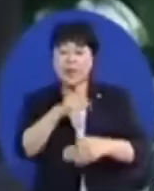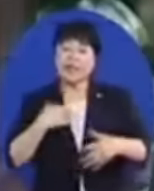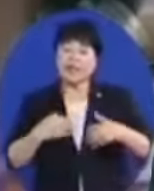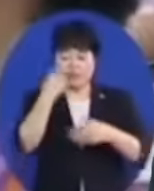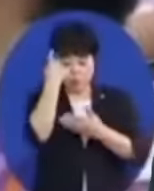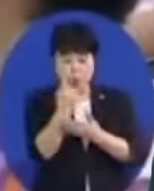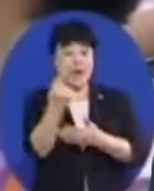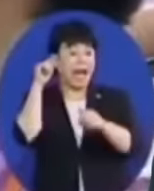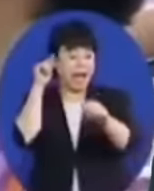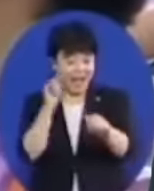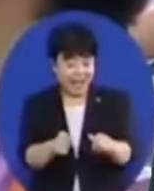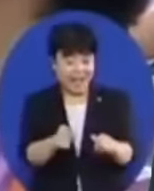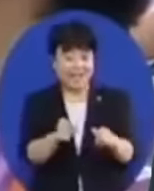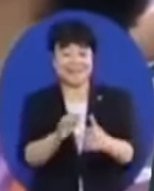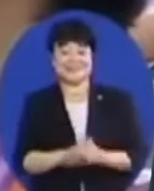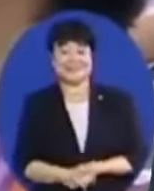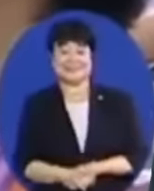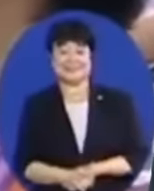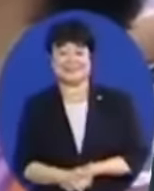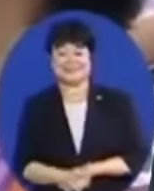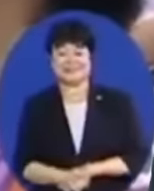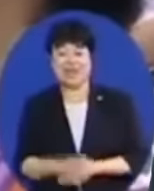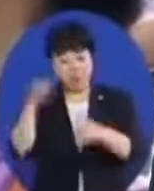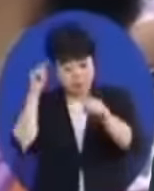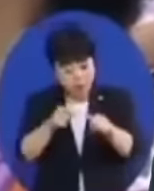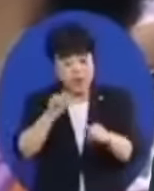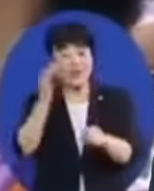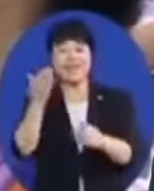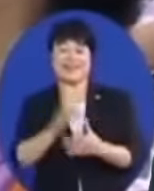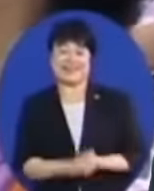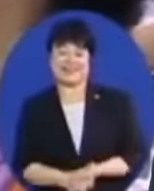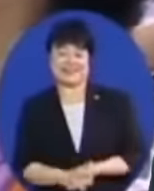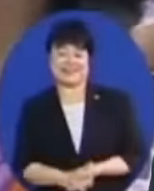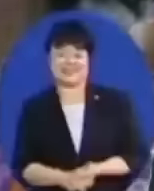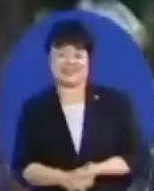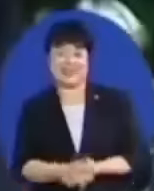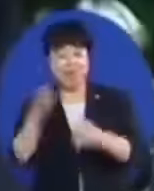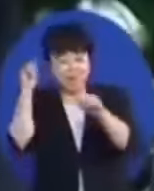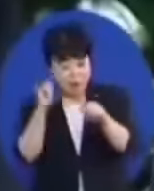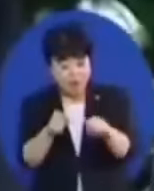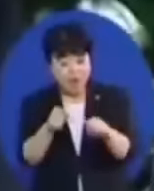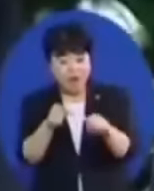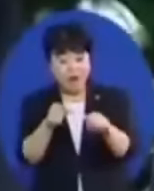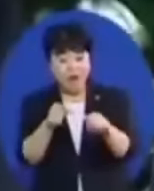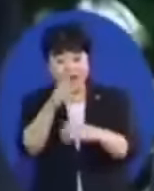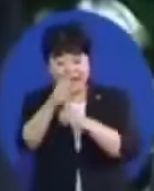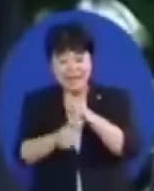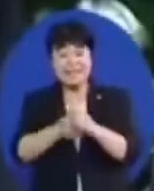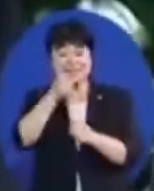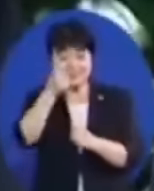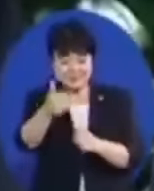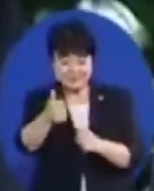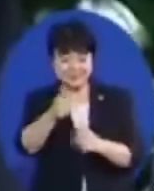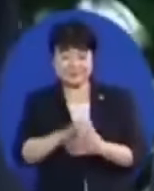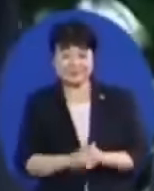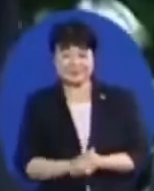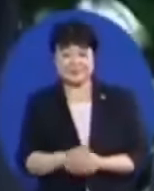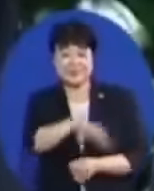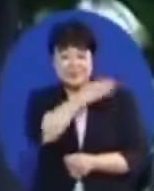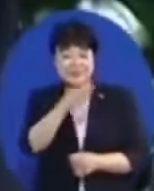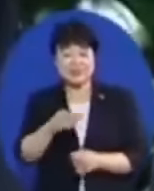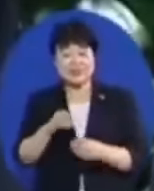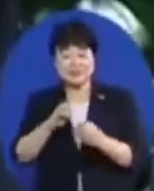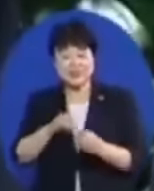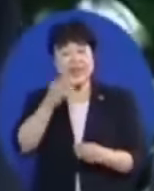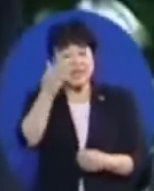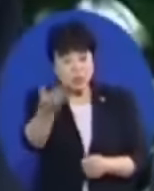기쁨이 오라. 네. 명령을 해야 되는 것입니다. 네. 이 명령은 하나님의 능력을